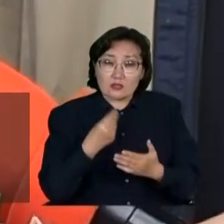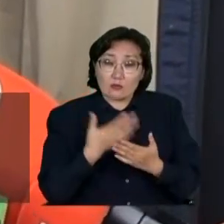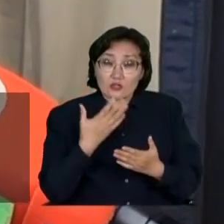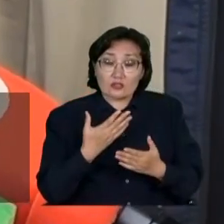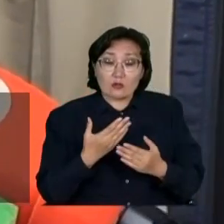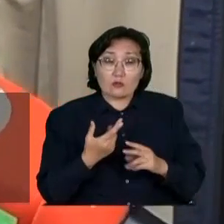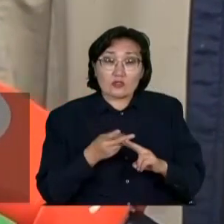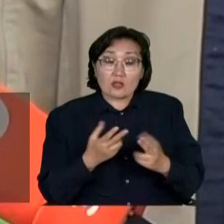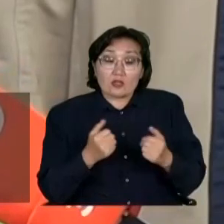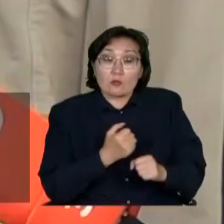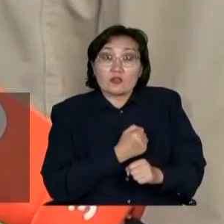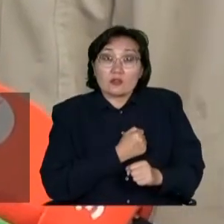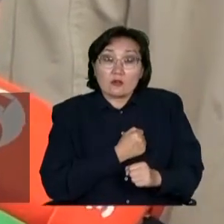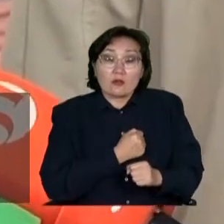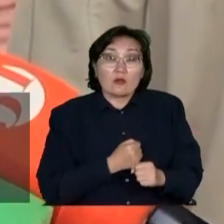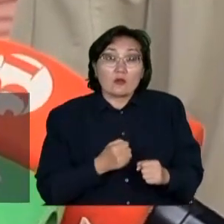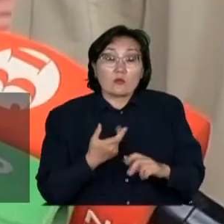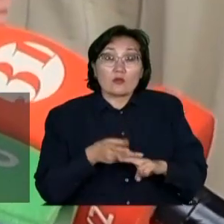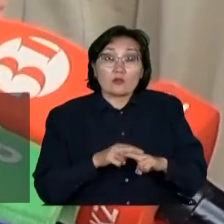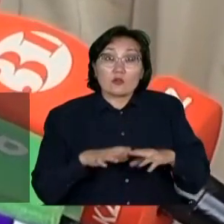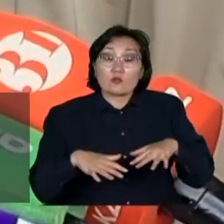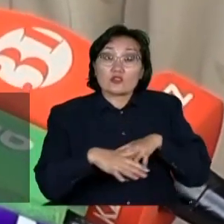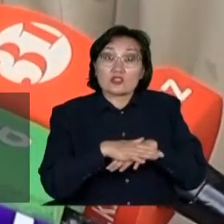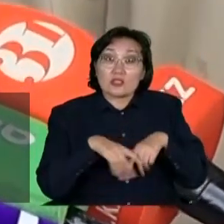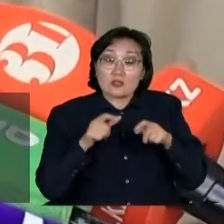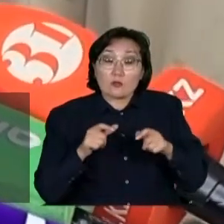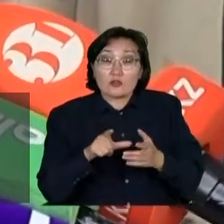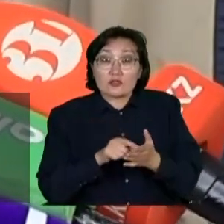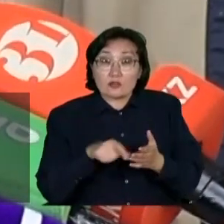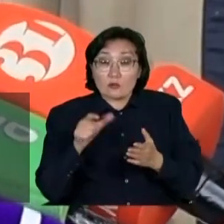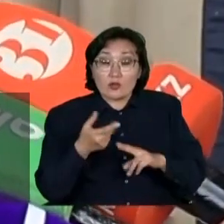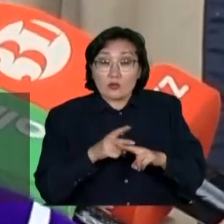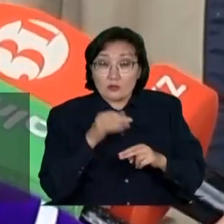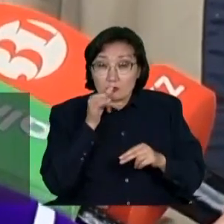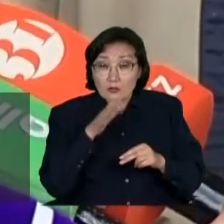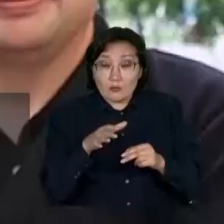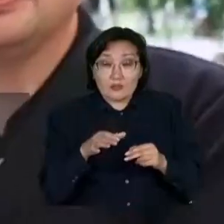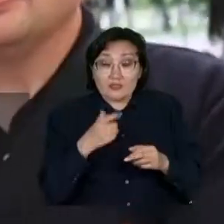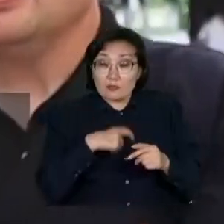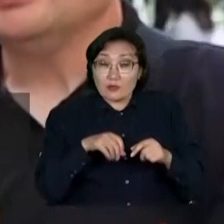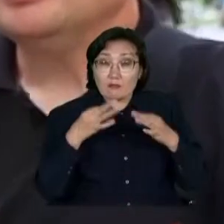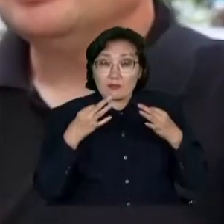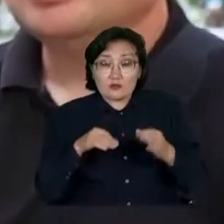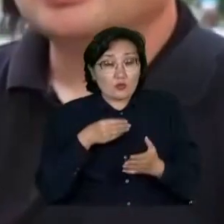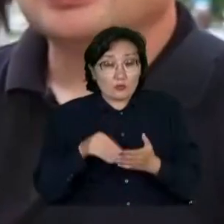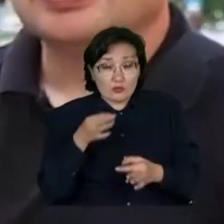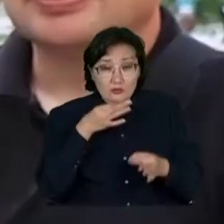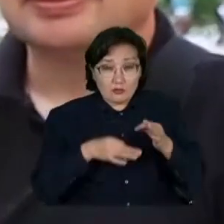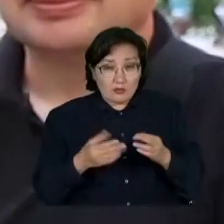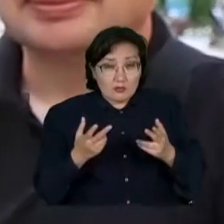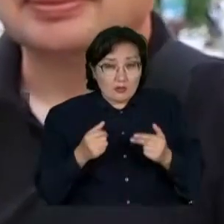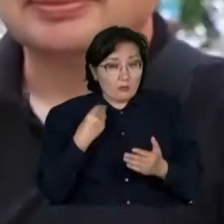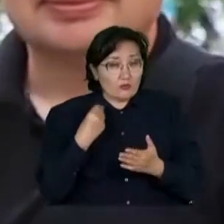что большинство населения у нас пенсионеры, которые не могут себе позволить купить лекарства. В целом, конечно, все дорого